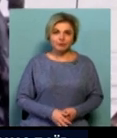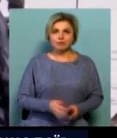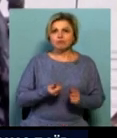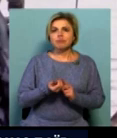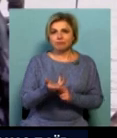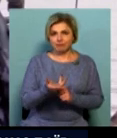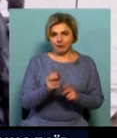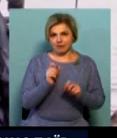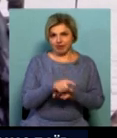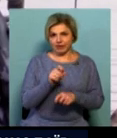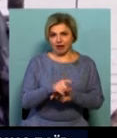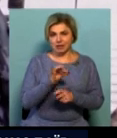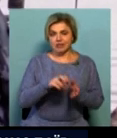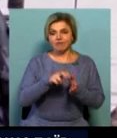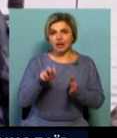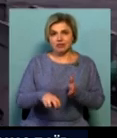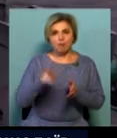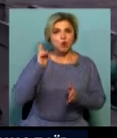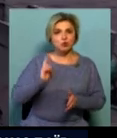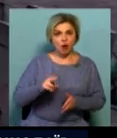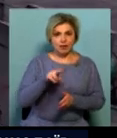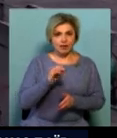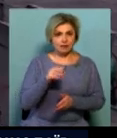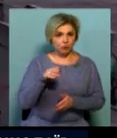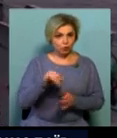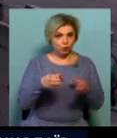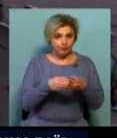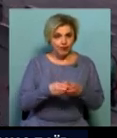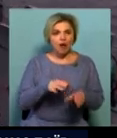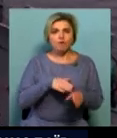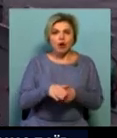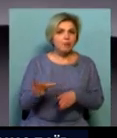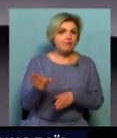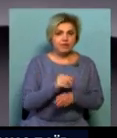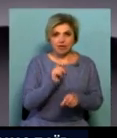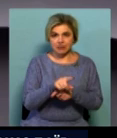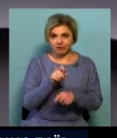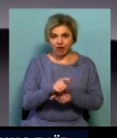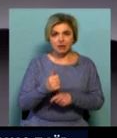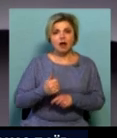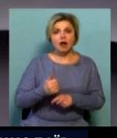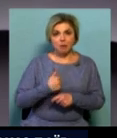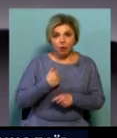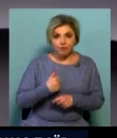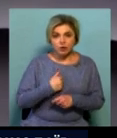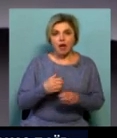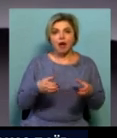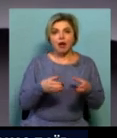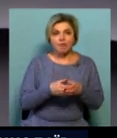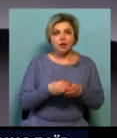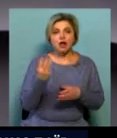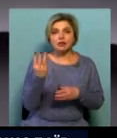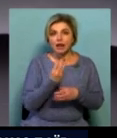безліч завдань з висадки морського десанту. Виконавши всі поставлені командуванням військово-морських сил завдання, екіпаж